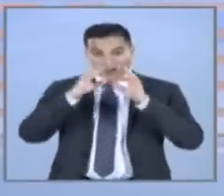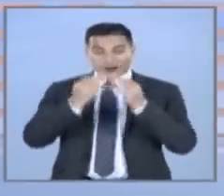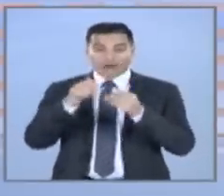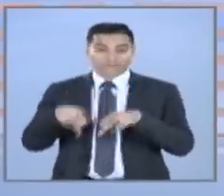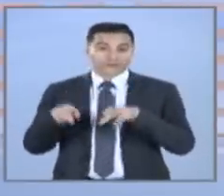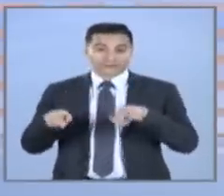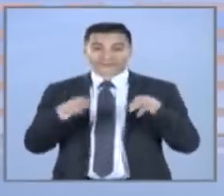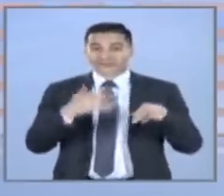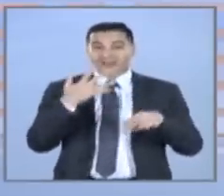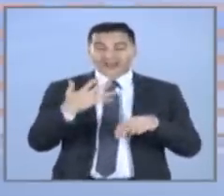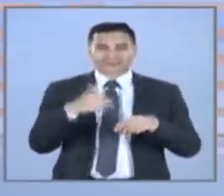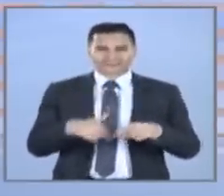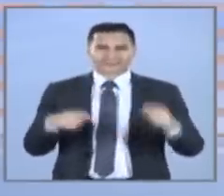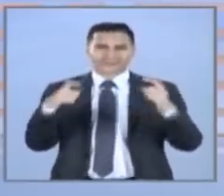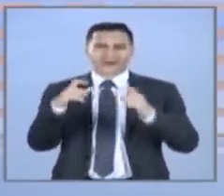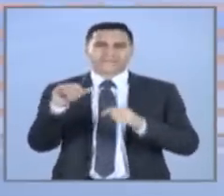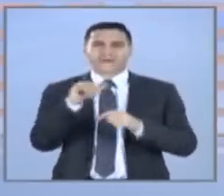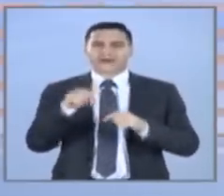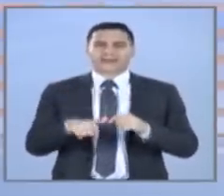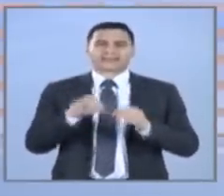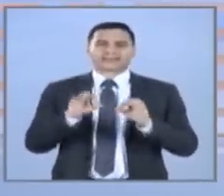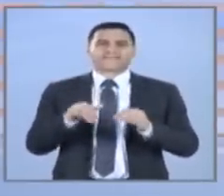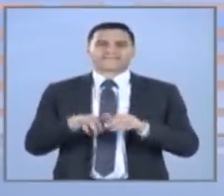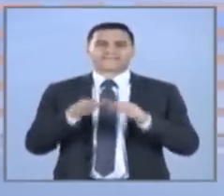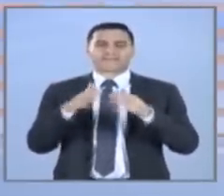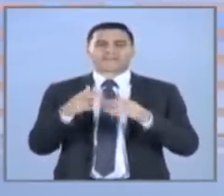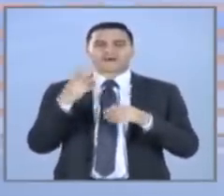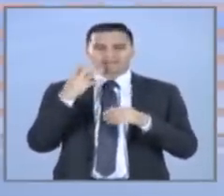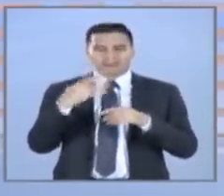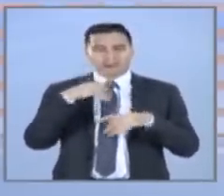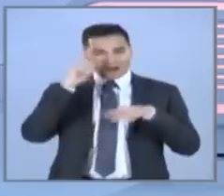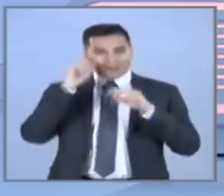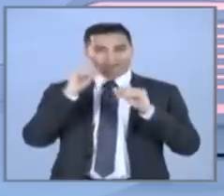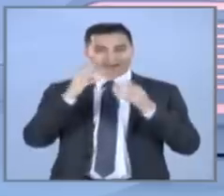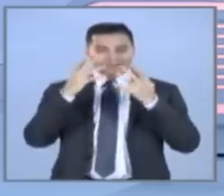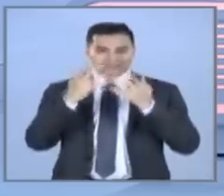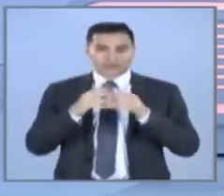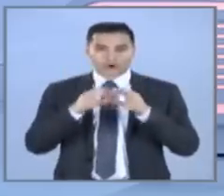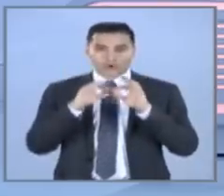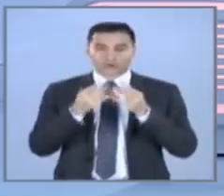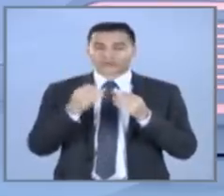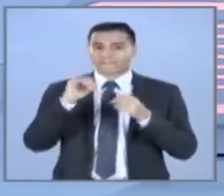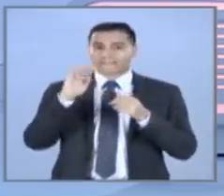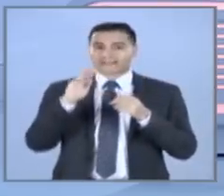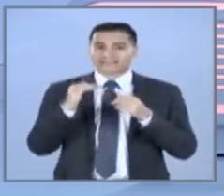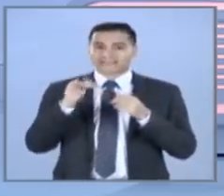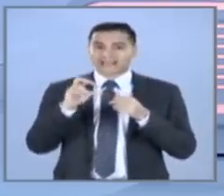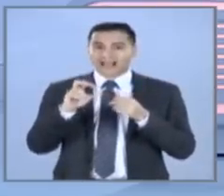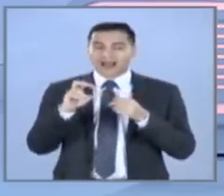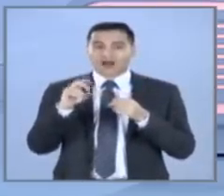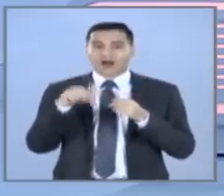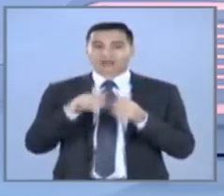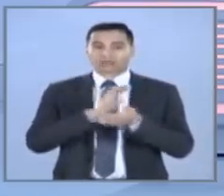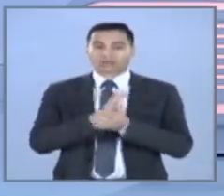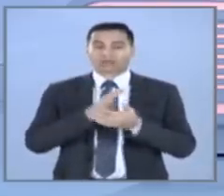الموسم الخامس ومباراة مهمة في المجموعة الرابعة، وهفكركم بالنتيجة. عائلة مسيحة طنطا